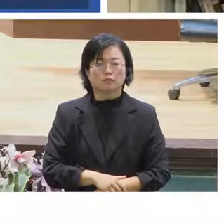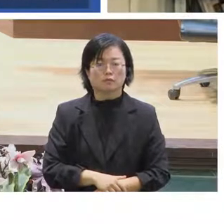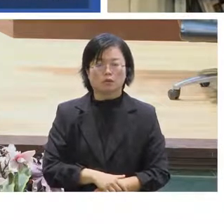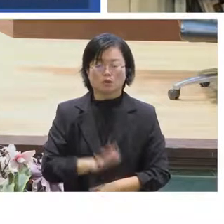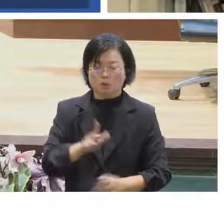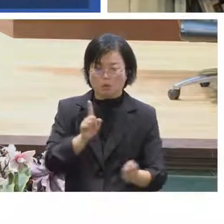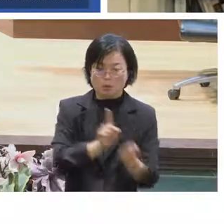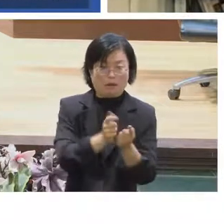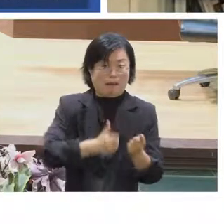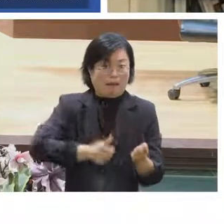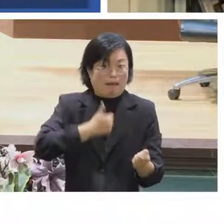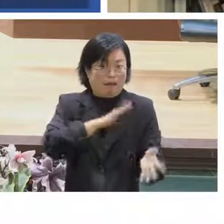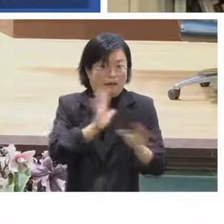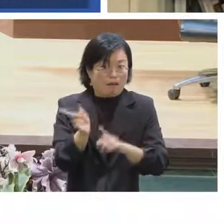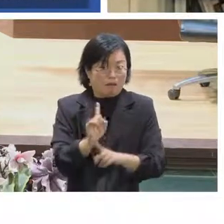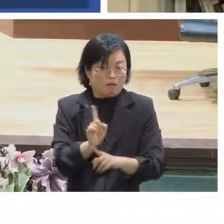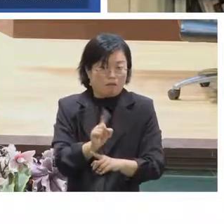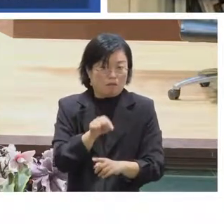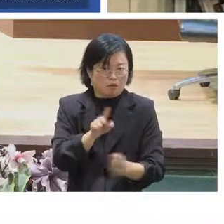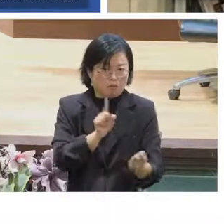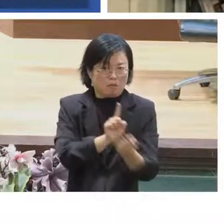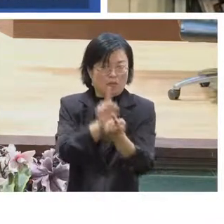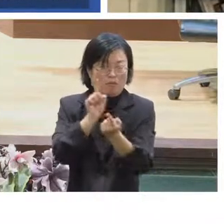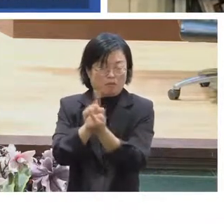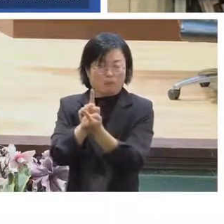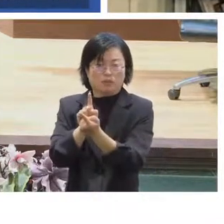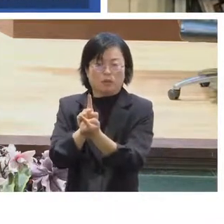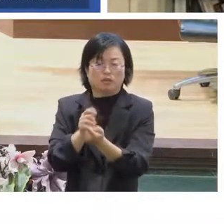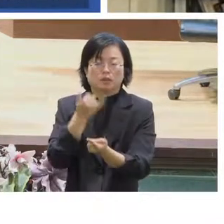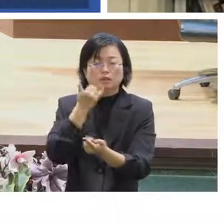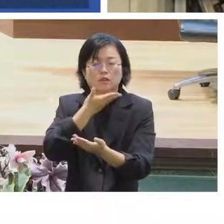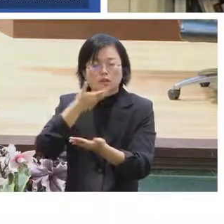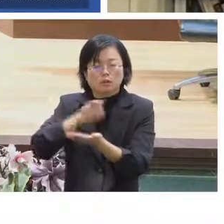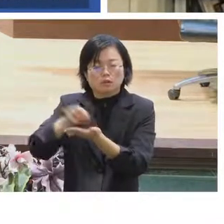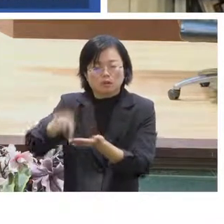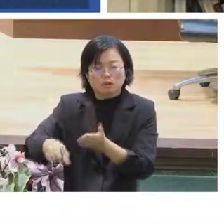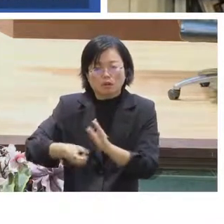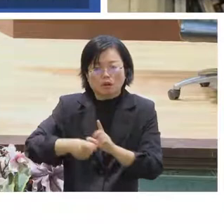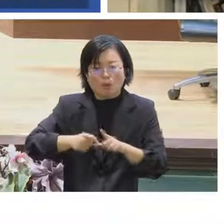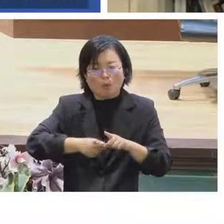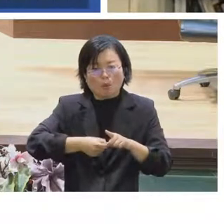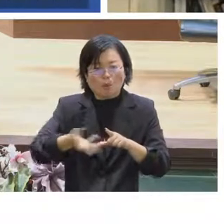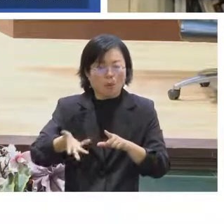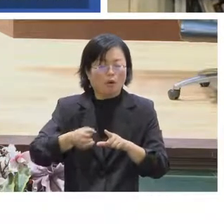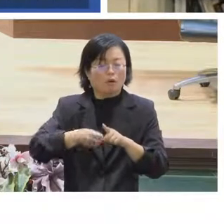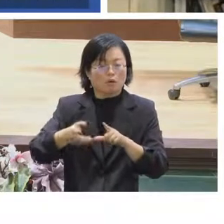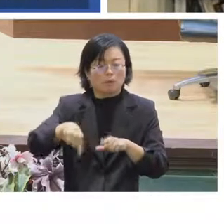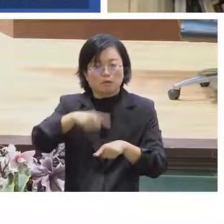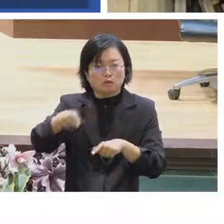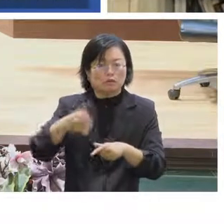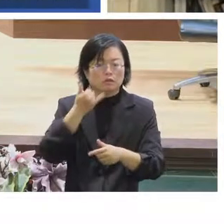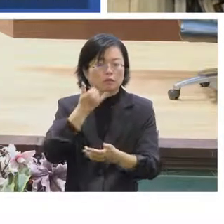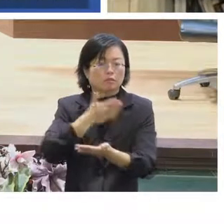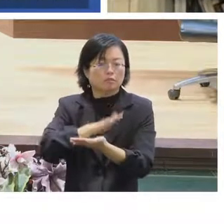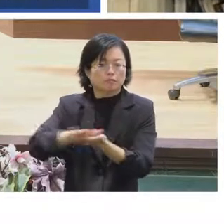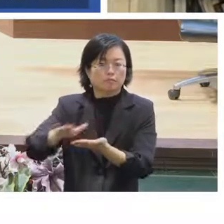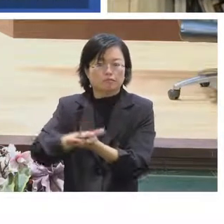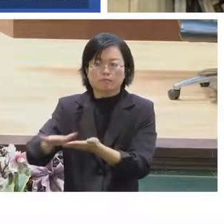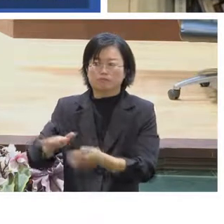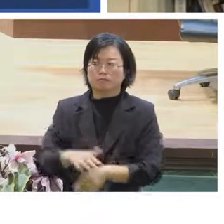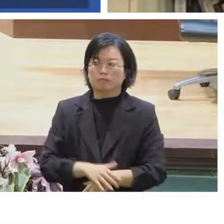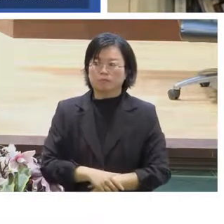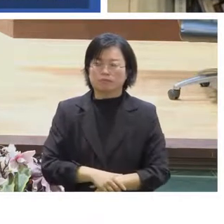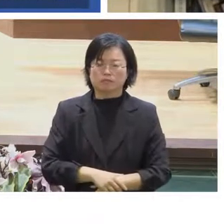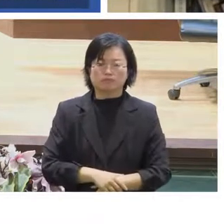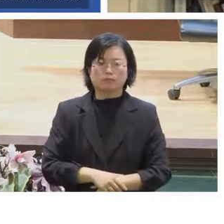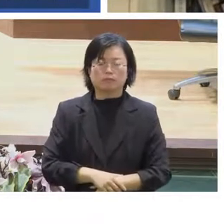问题是希望去透过 open data 的方式来解决的。所以其实在接下来我们的马上正